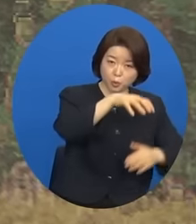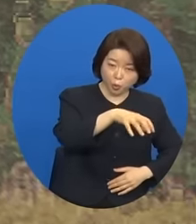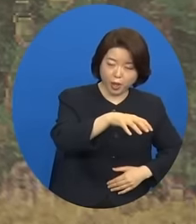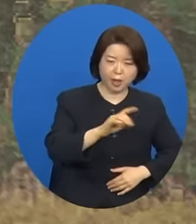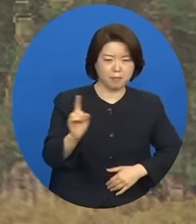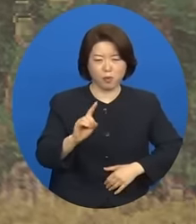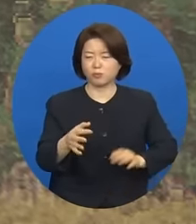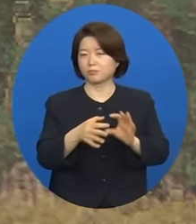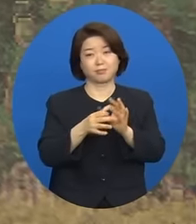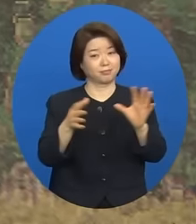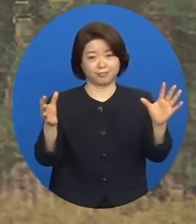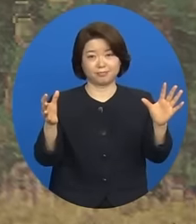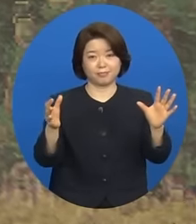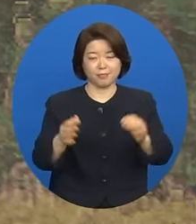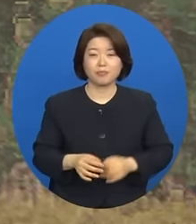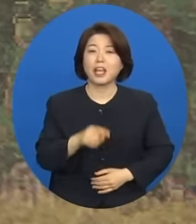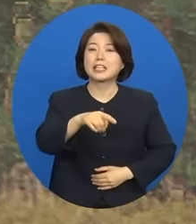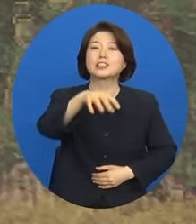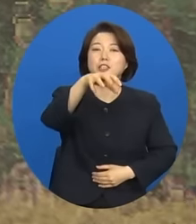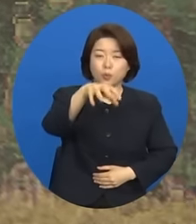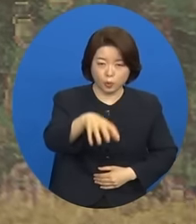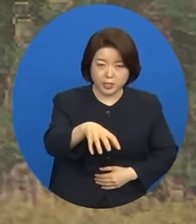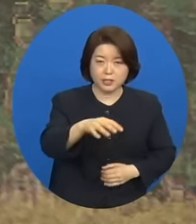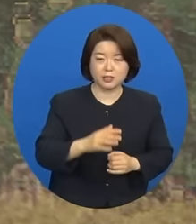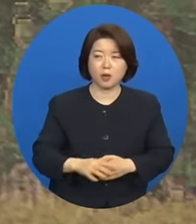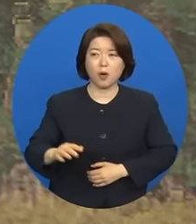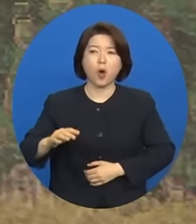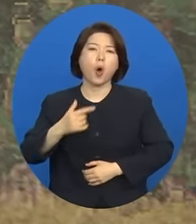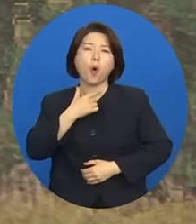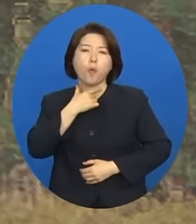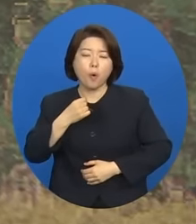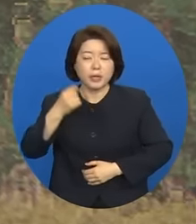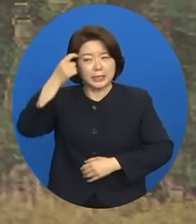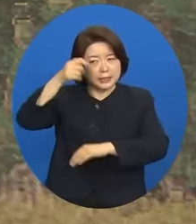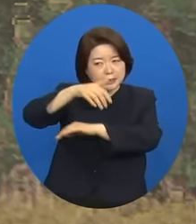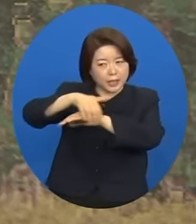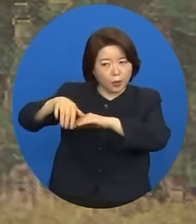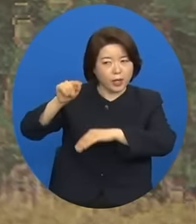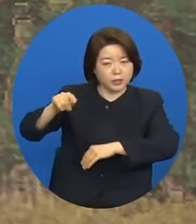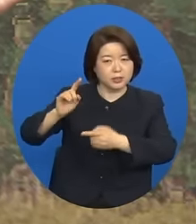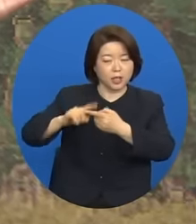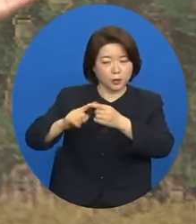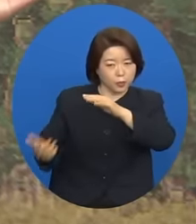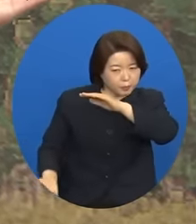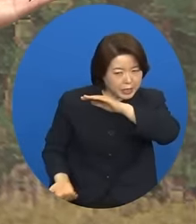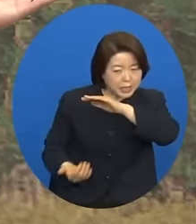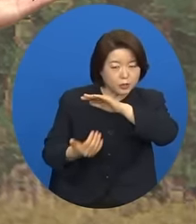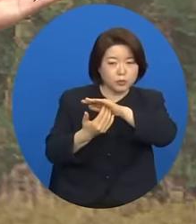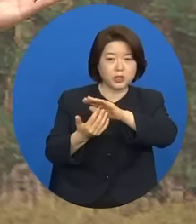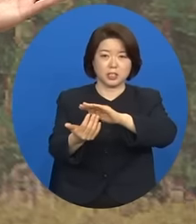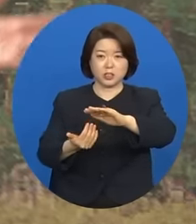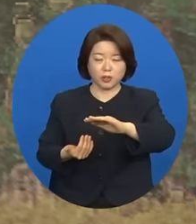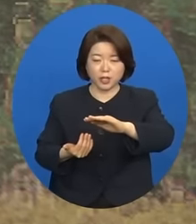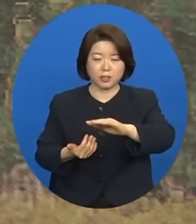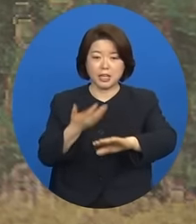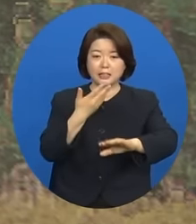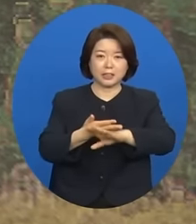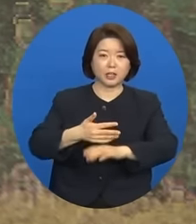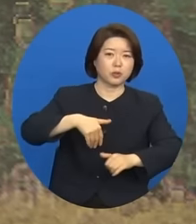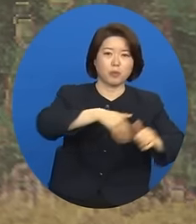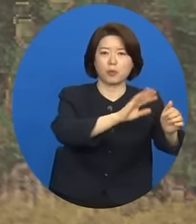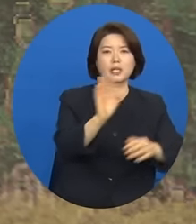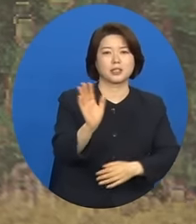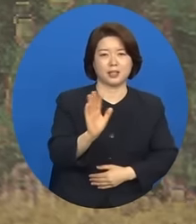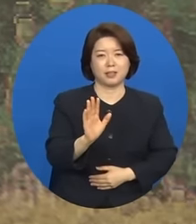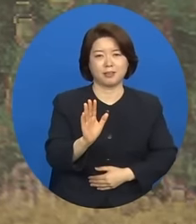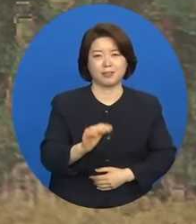곳이든 간에 그곳에서 의도하신 말을 이루시기까지는 보내질 않으십니다. 물론 아까 말씀드린